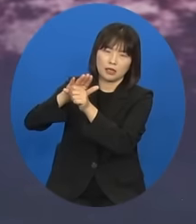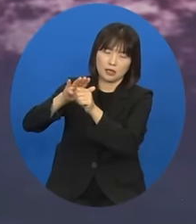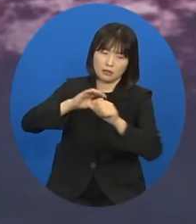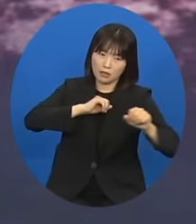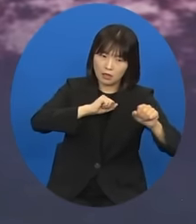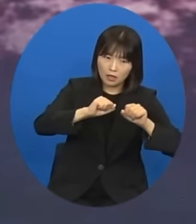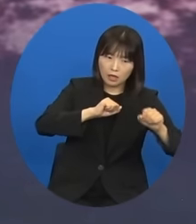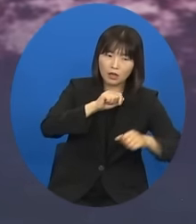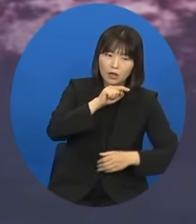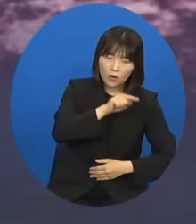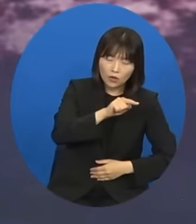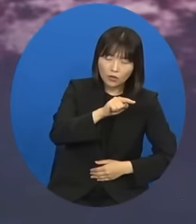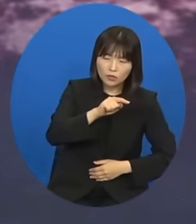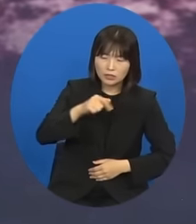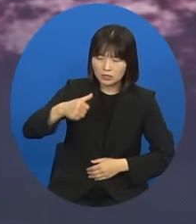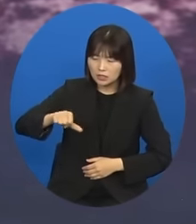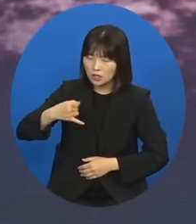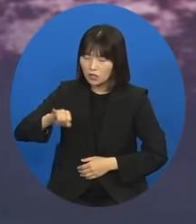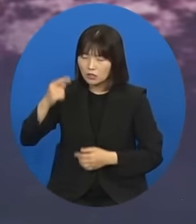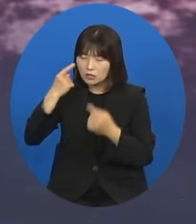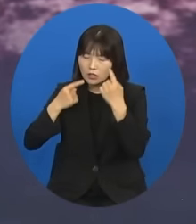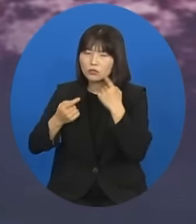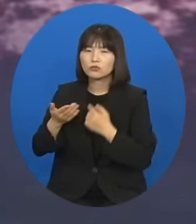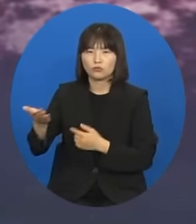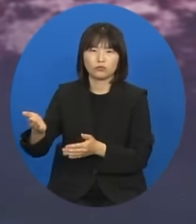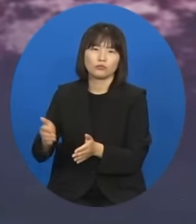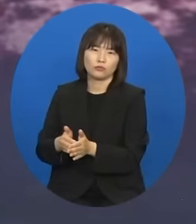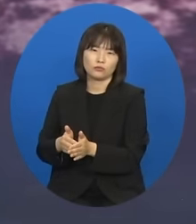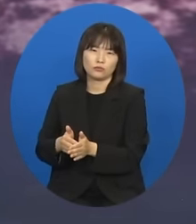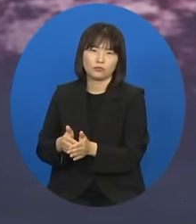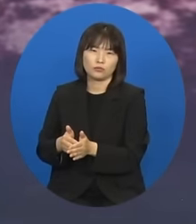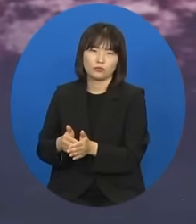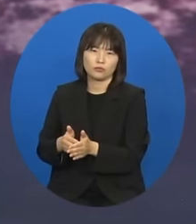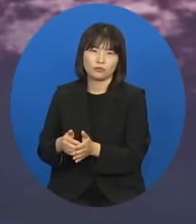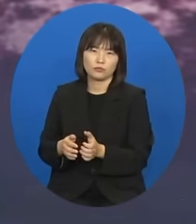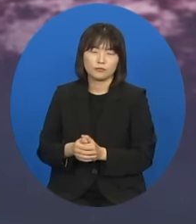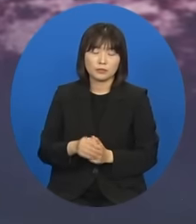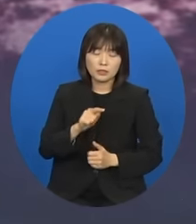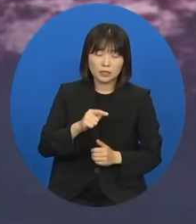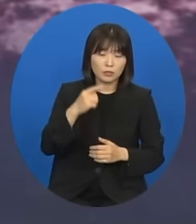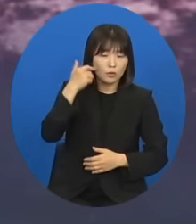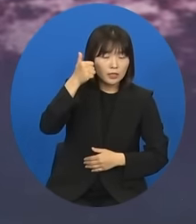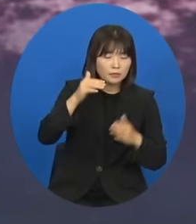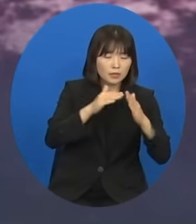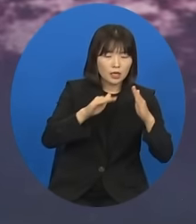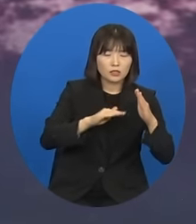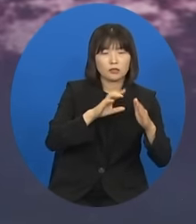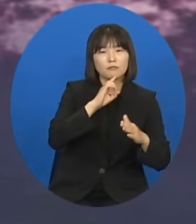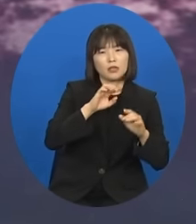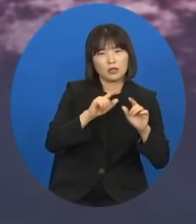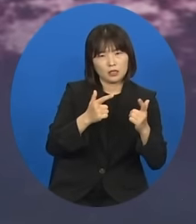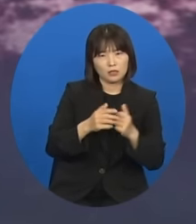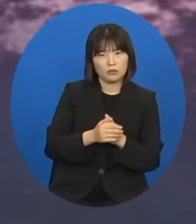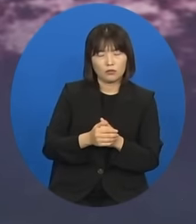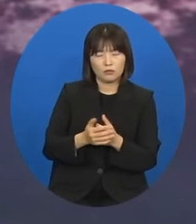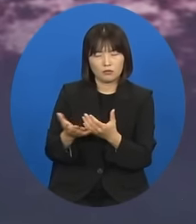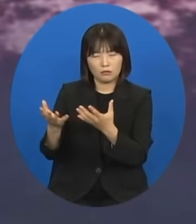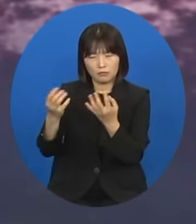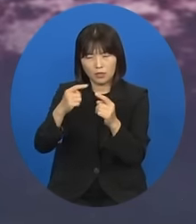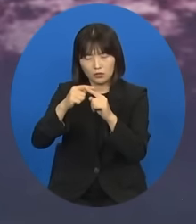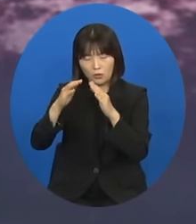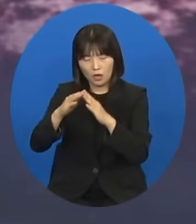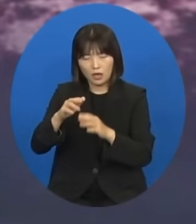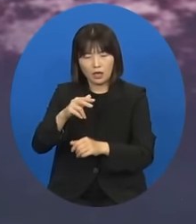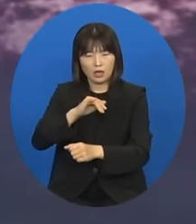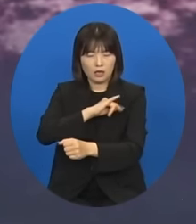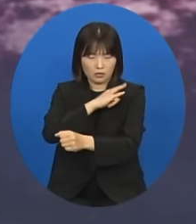아이들에게는 그런 상처가 된 것이죠 여러분 이것이 목회자 가정만이 아니고요 수많은 중직자 가정에서